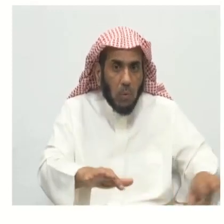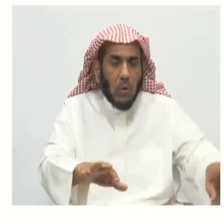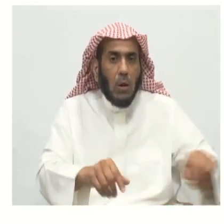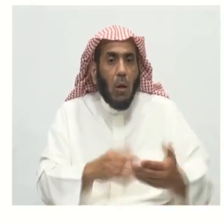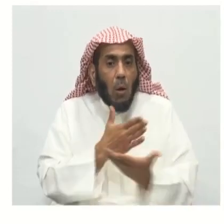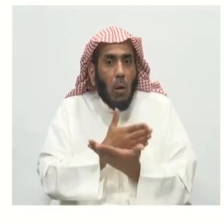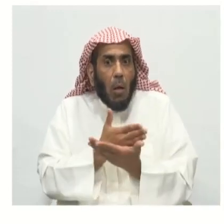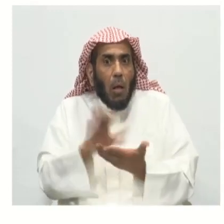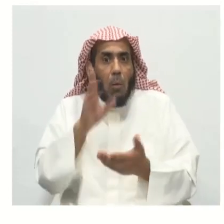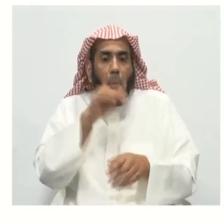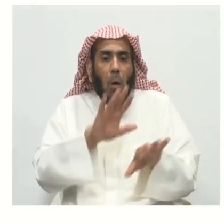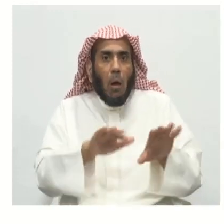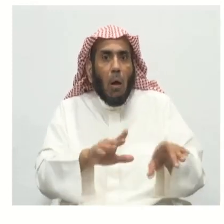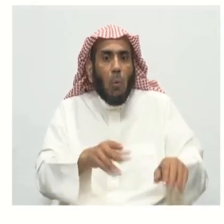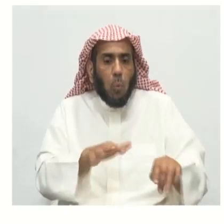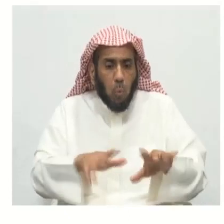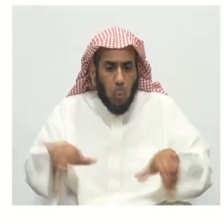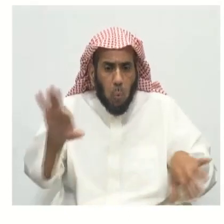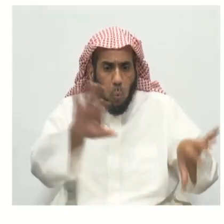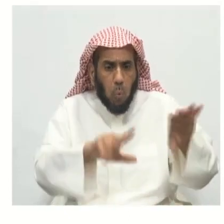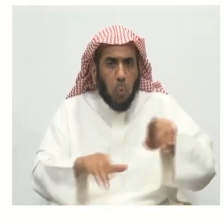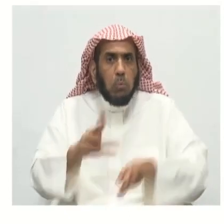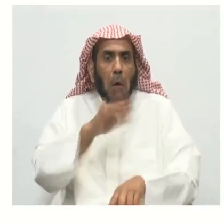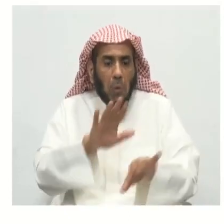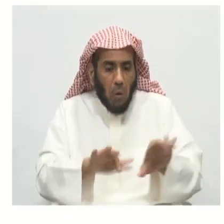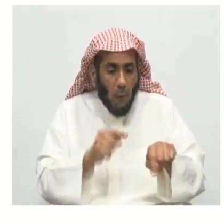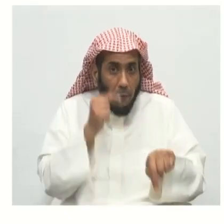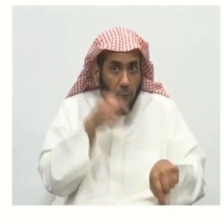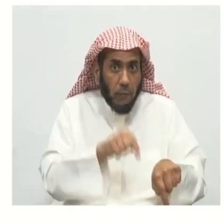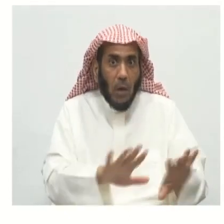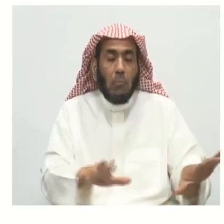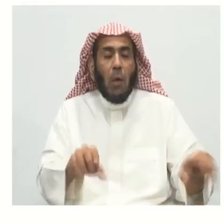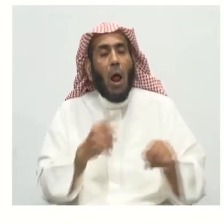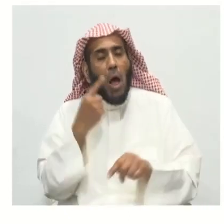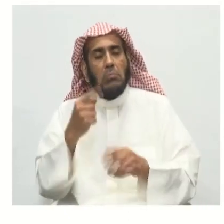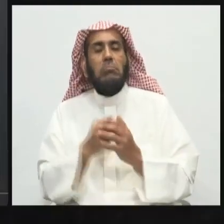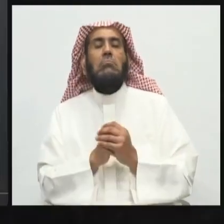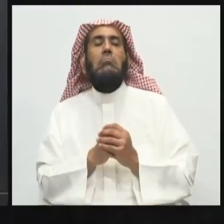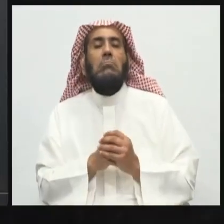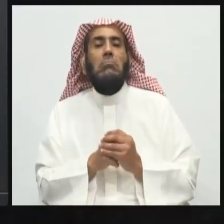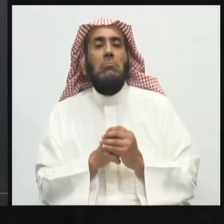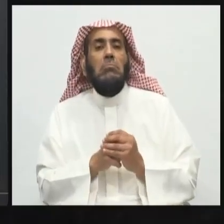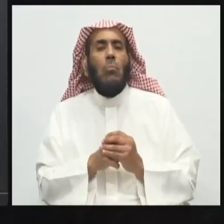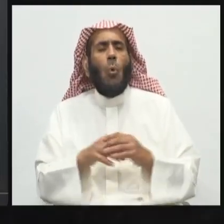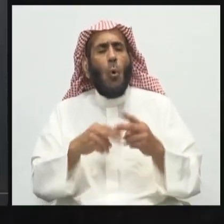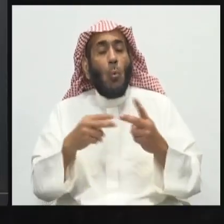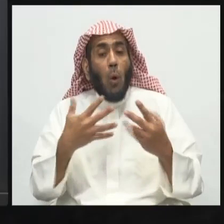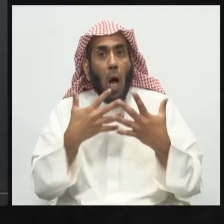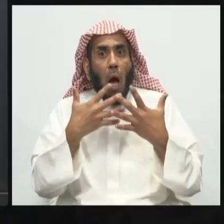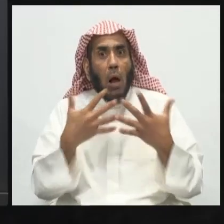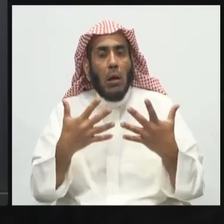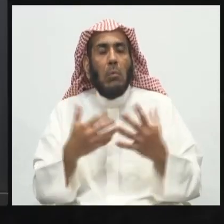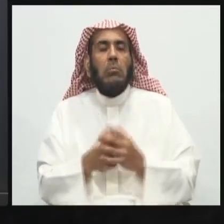يمحو اثرها جريان ماء البحر ارايتم امور عجيبه